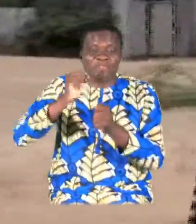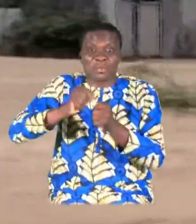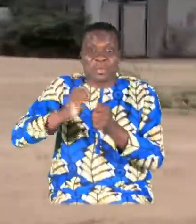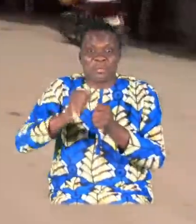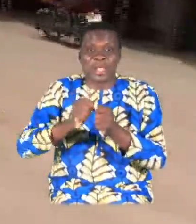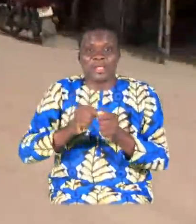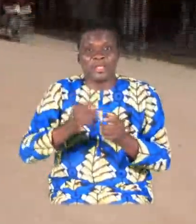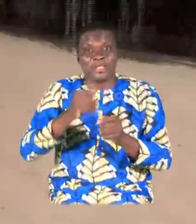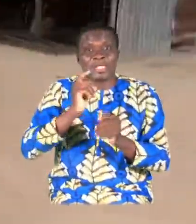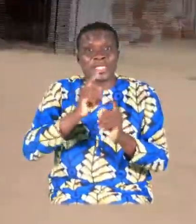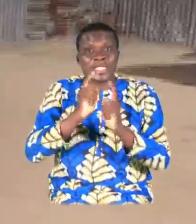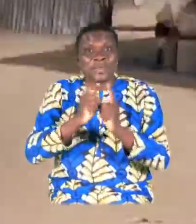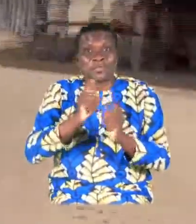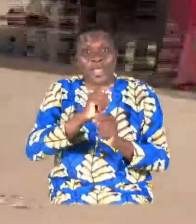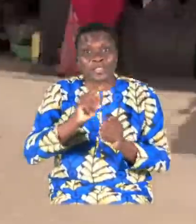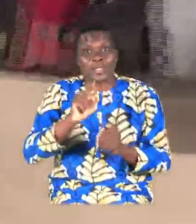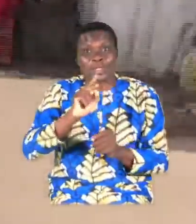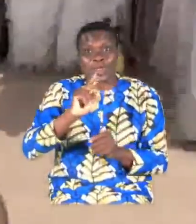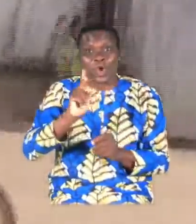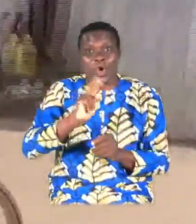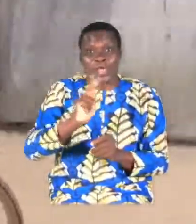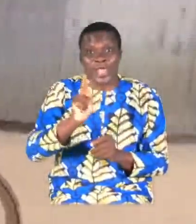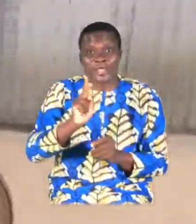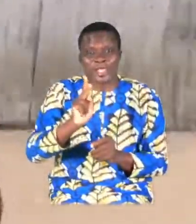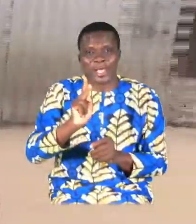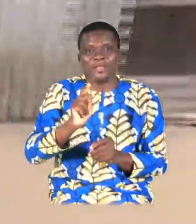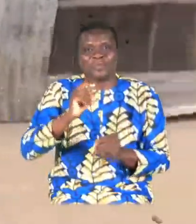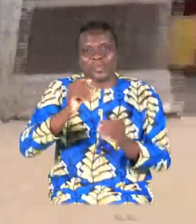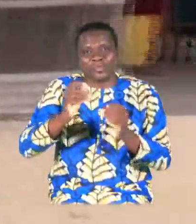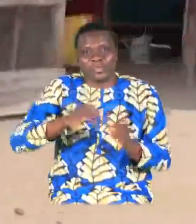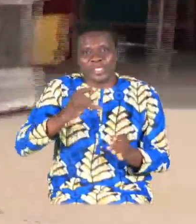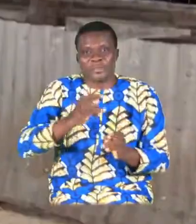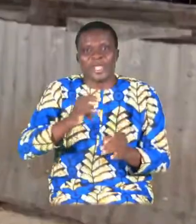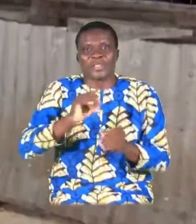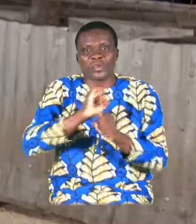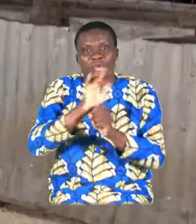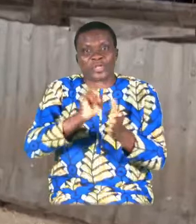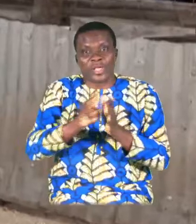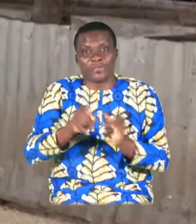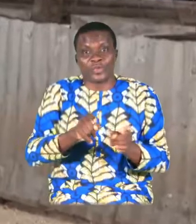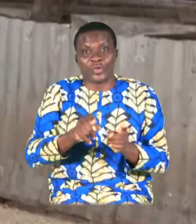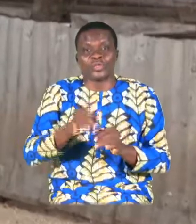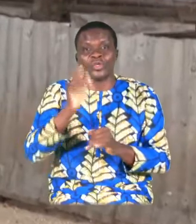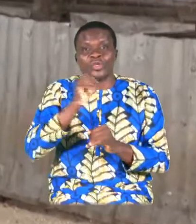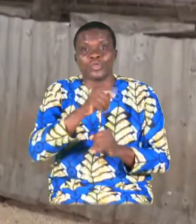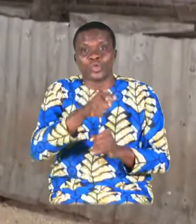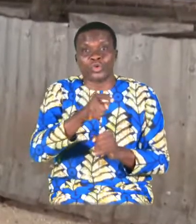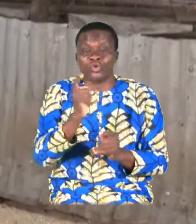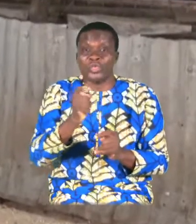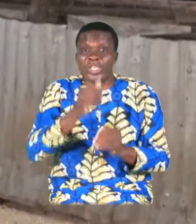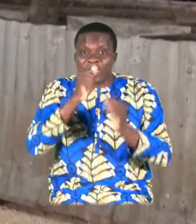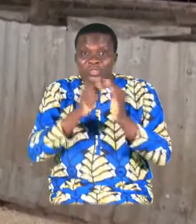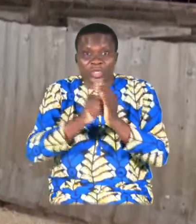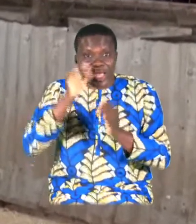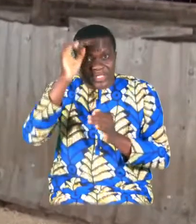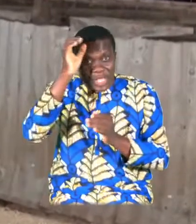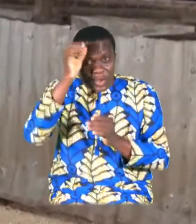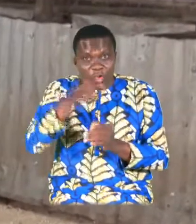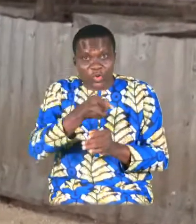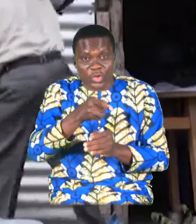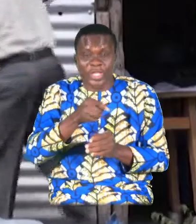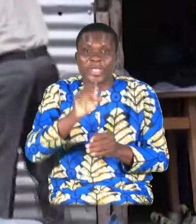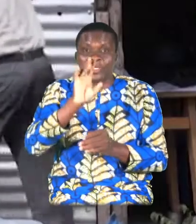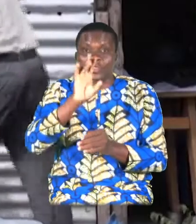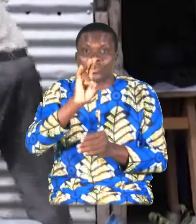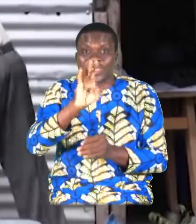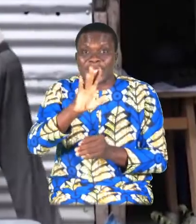Au Kenya, dans une tentative de sensibilisation à la pandémie du Covid-19, Djuba Aloua, un réfugié congolais de 75 ans, traverse